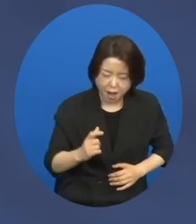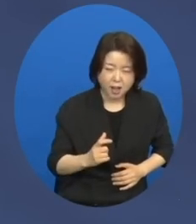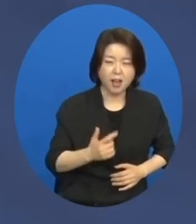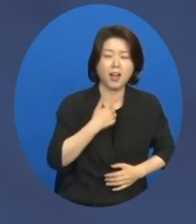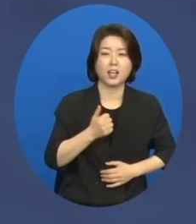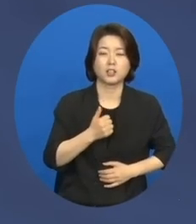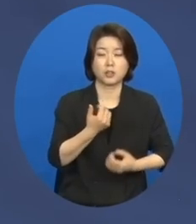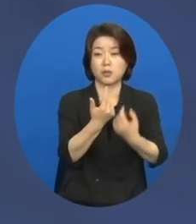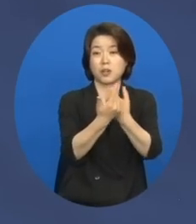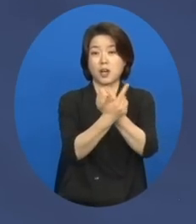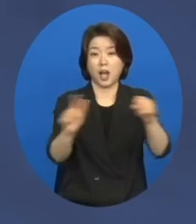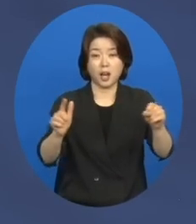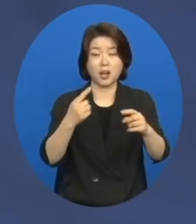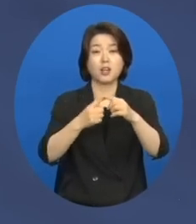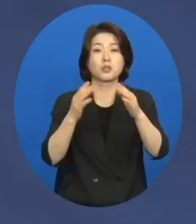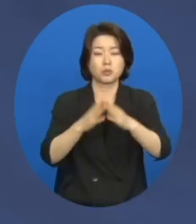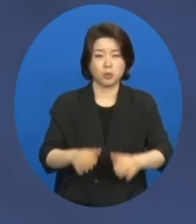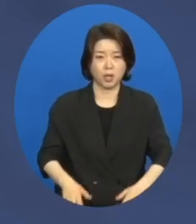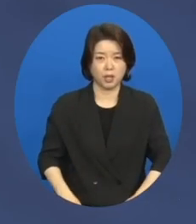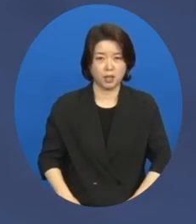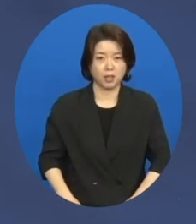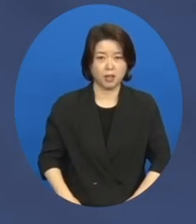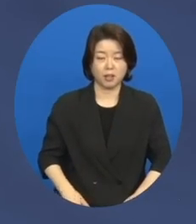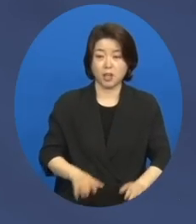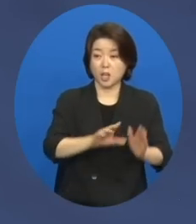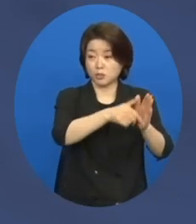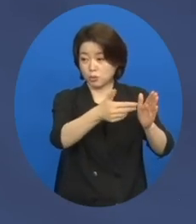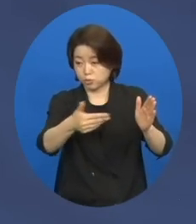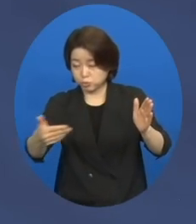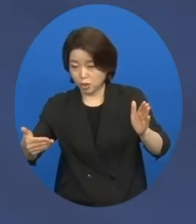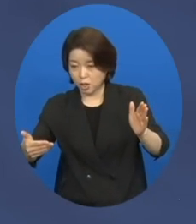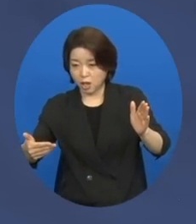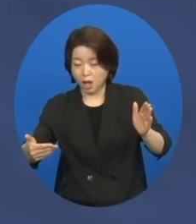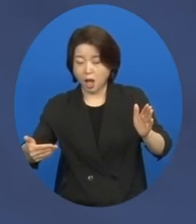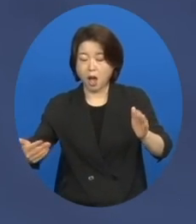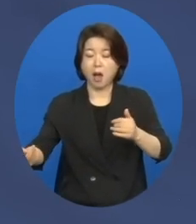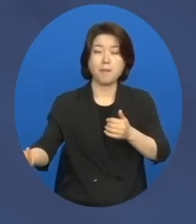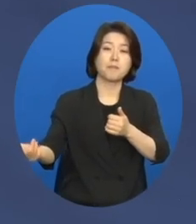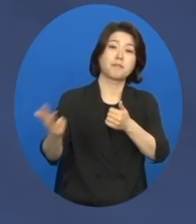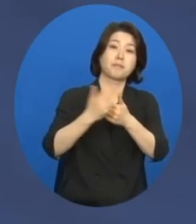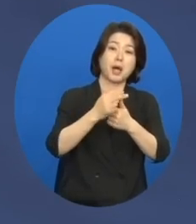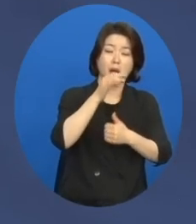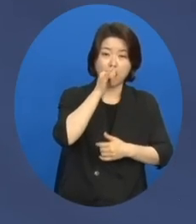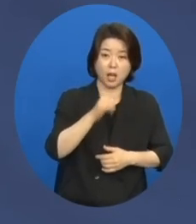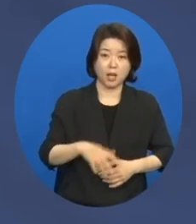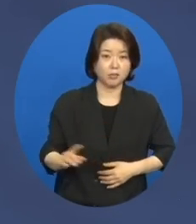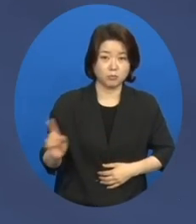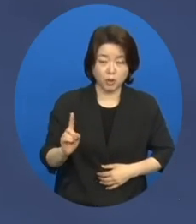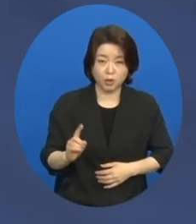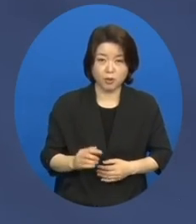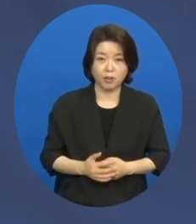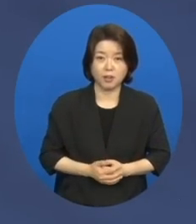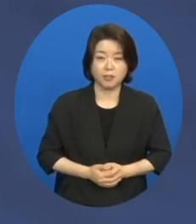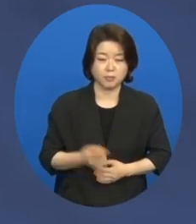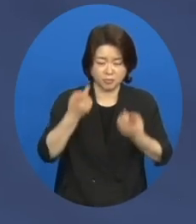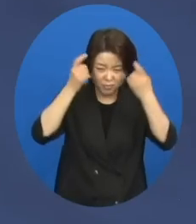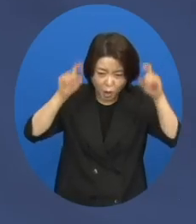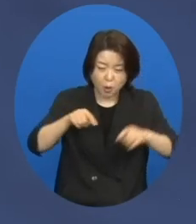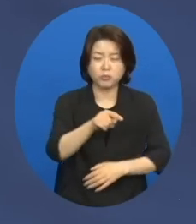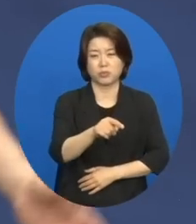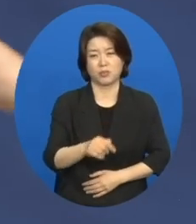갈라디아 교회가 치명적인 도전 앞에 서게 됐습니다. 그리고 여기 말하잖아요.